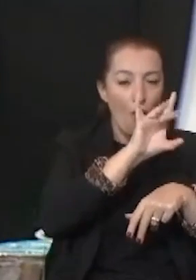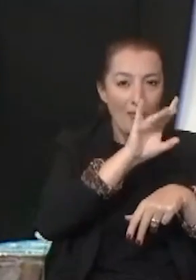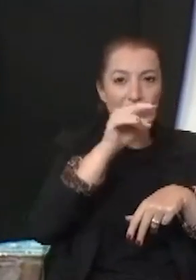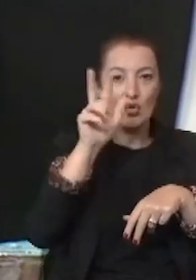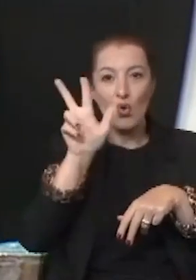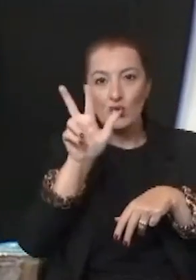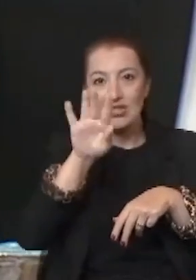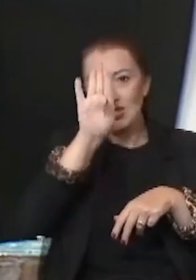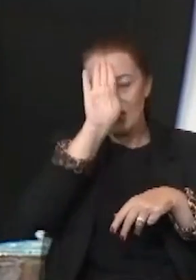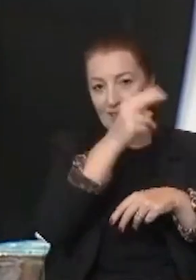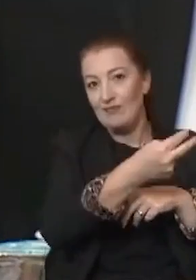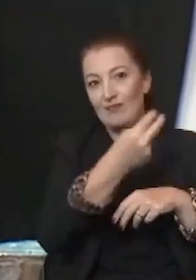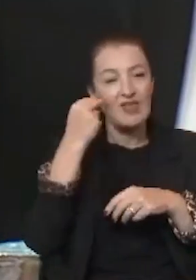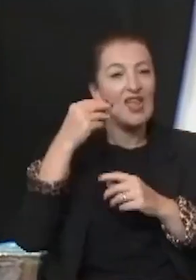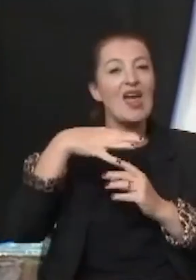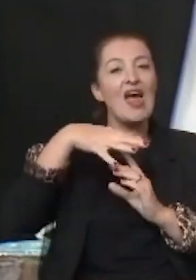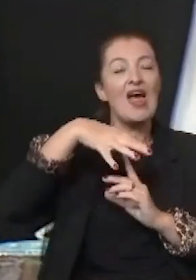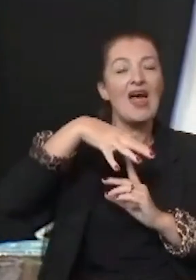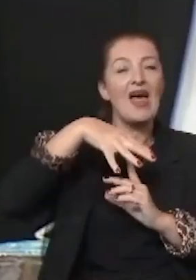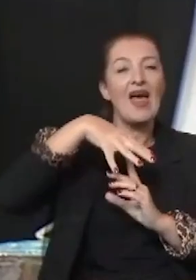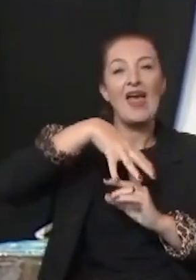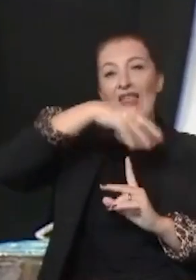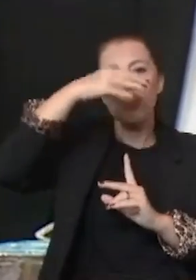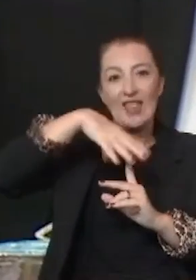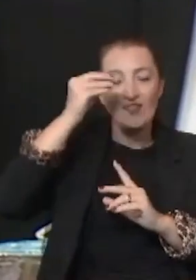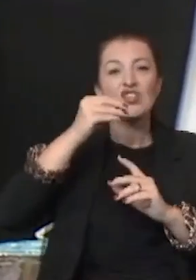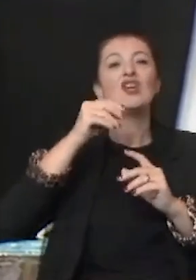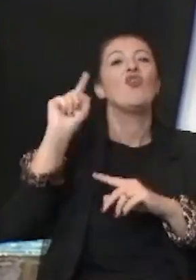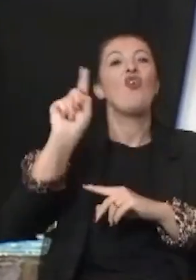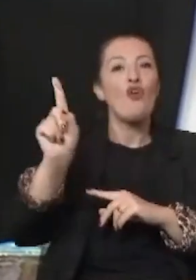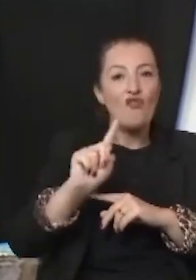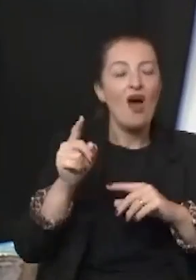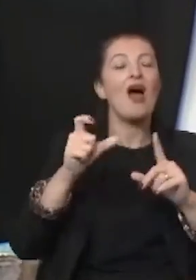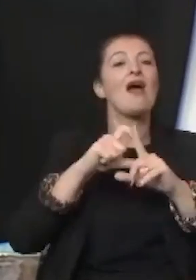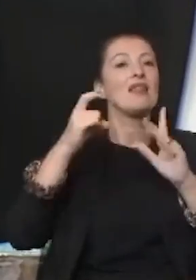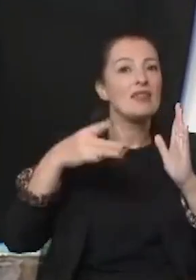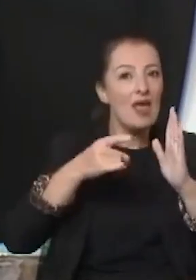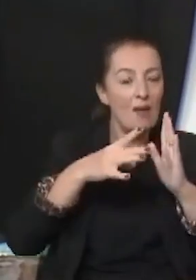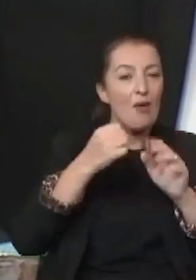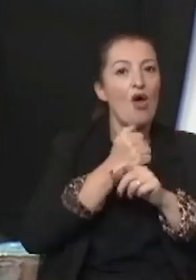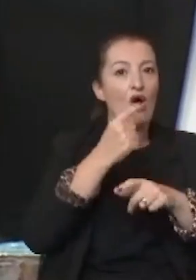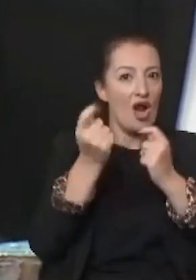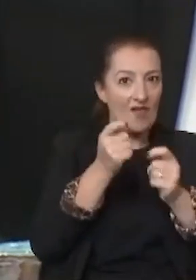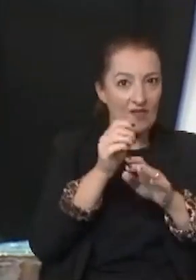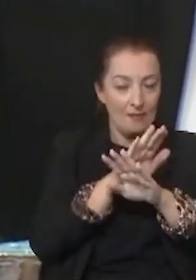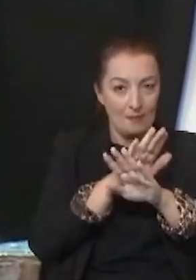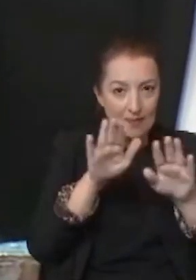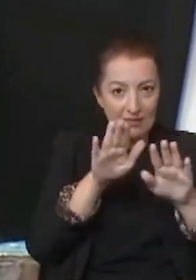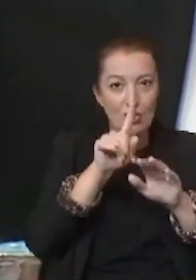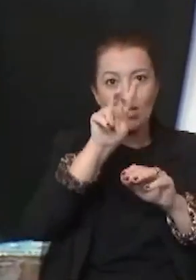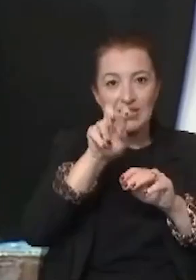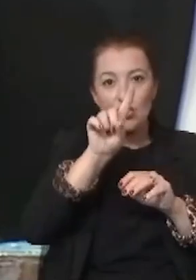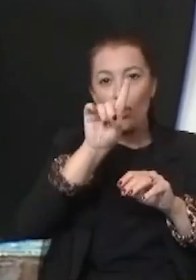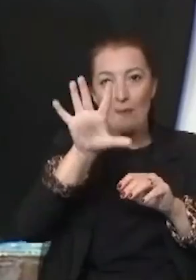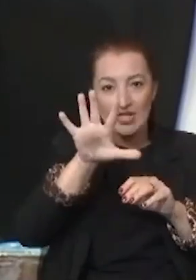ederek Nevşehir, Kayseri, Adana, Şanlıurfa, Diyarbakır görevini yapmışlar. Diyarbakır görevi en son